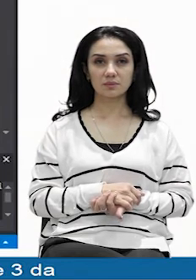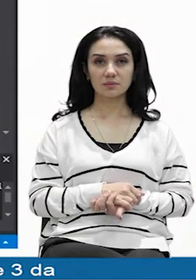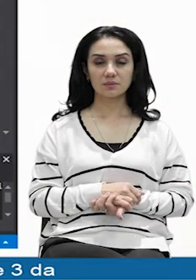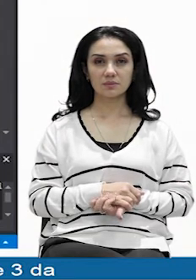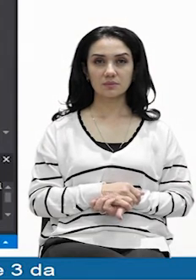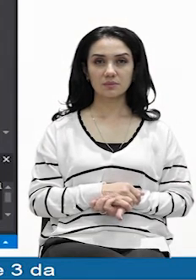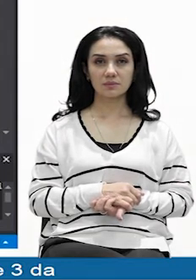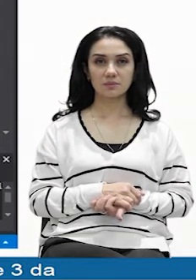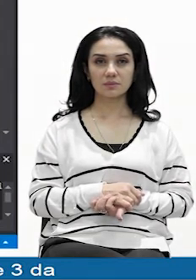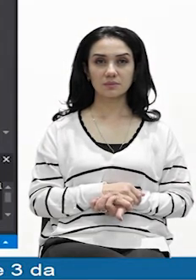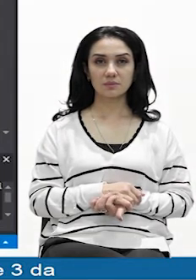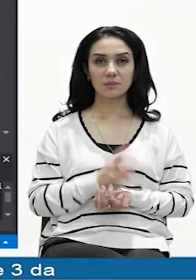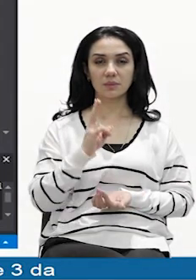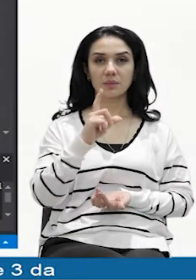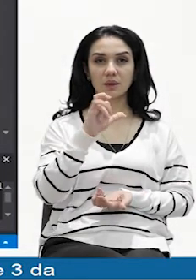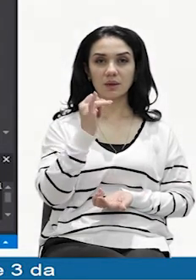case 2'de